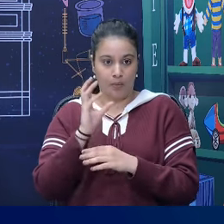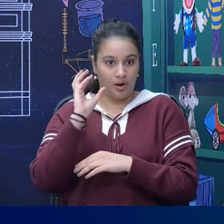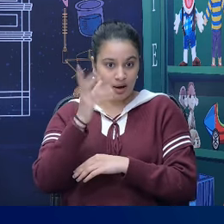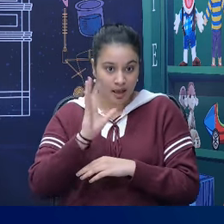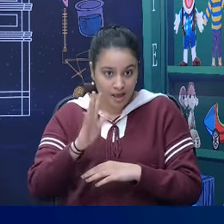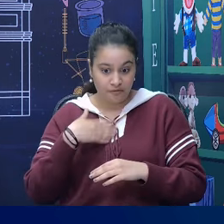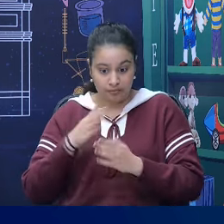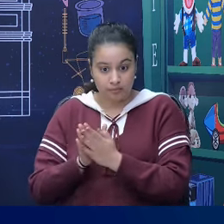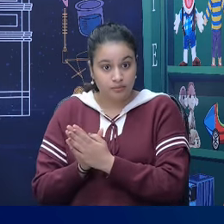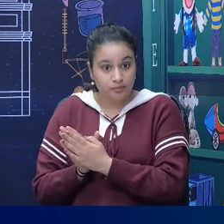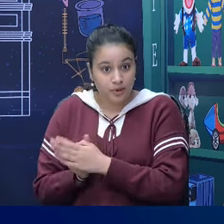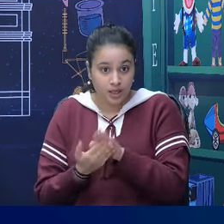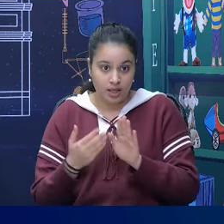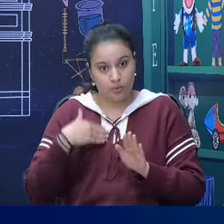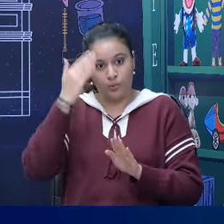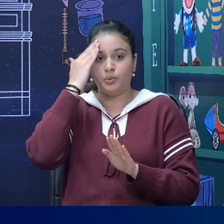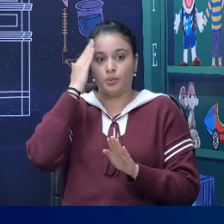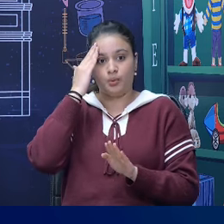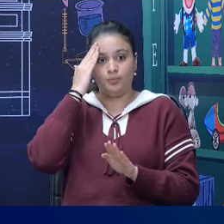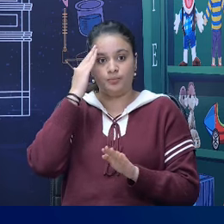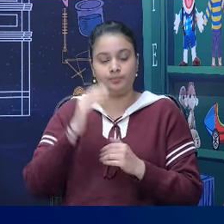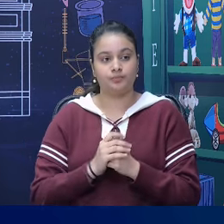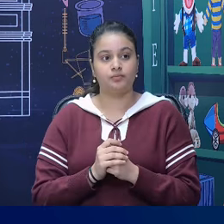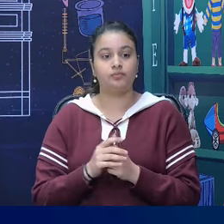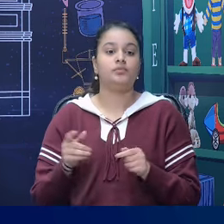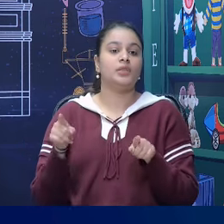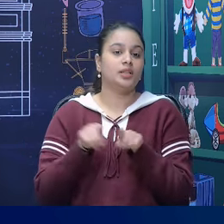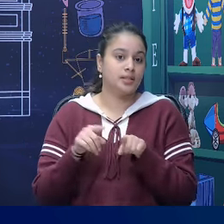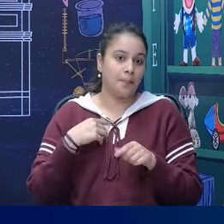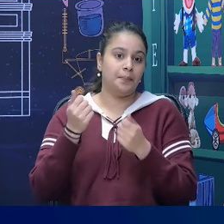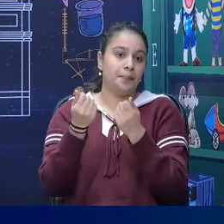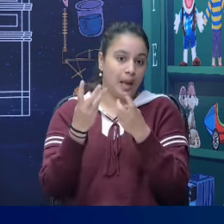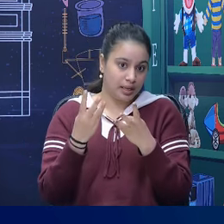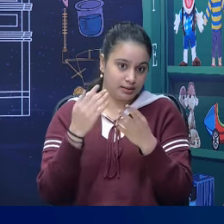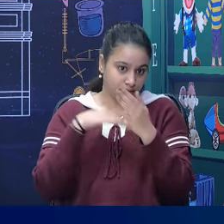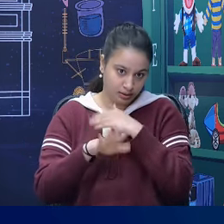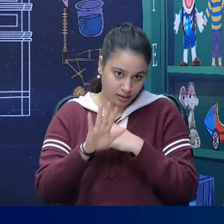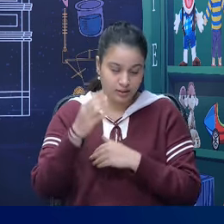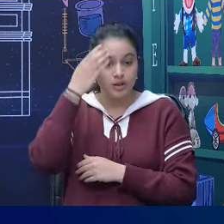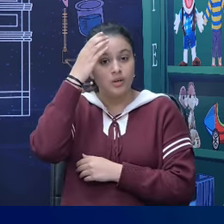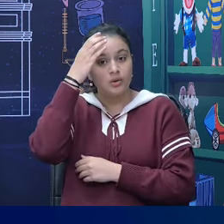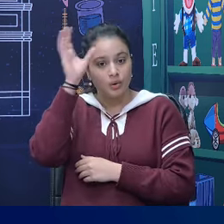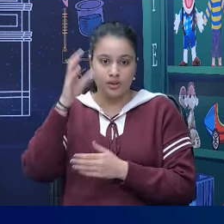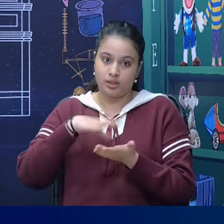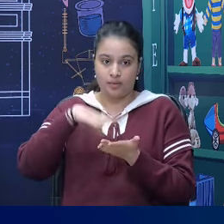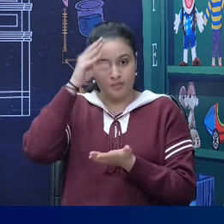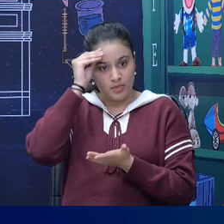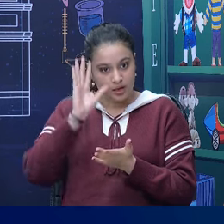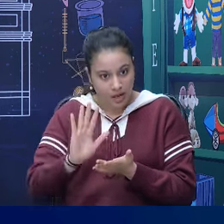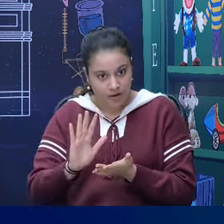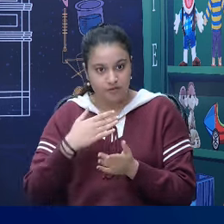समझ जाते हैं और कहां शॉट लगाते हैं वो आपको पता है तो यही बात गणित में भी है अगर आप कांसेप्ट को समझेंगे कि